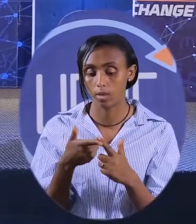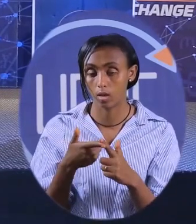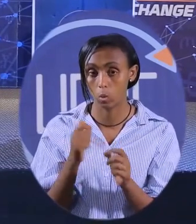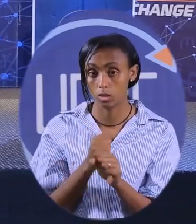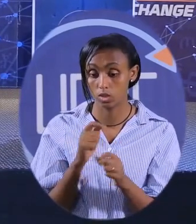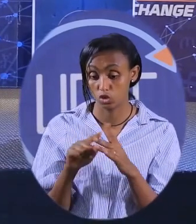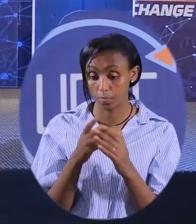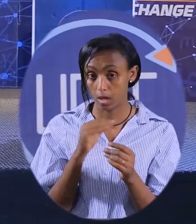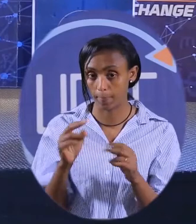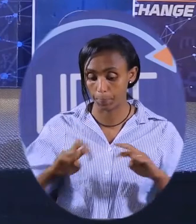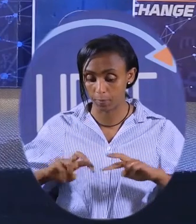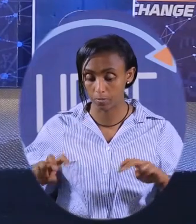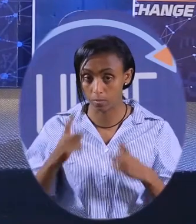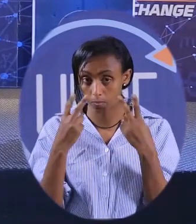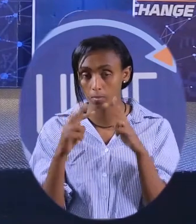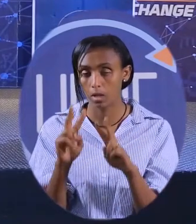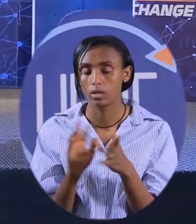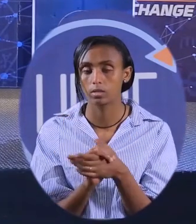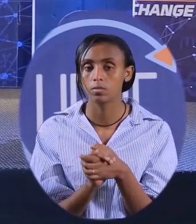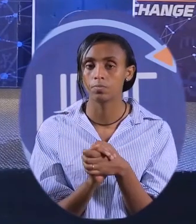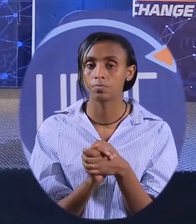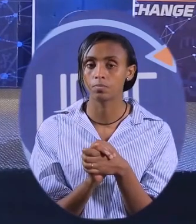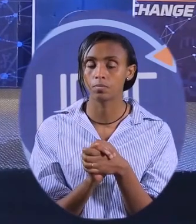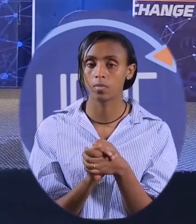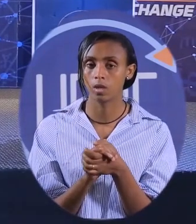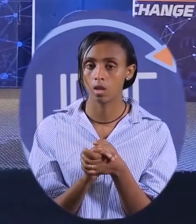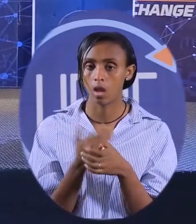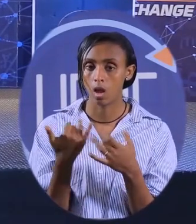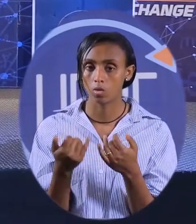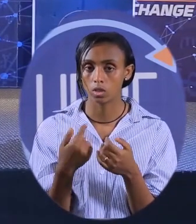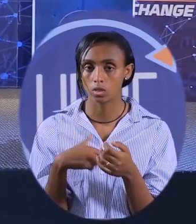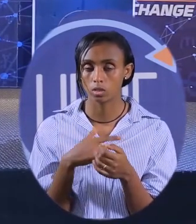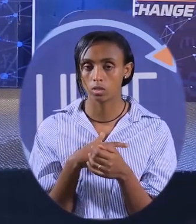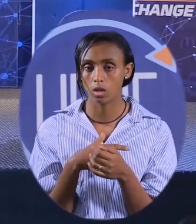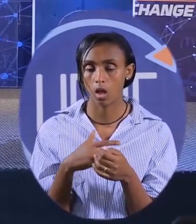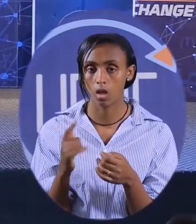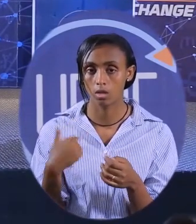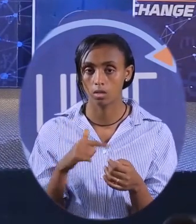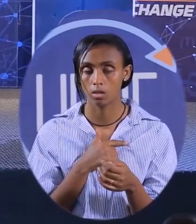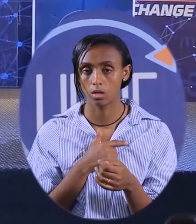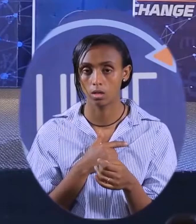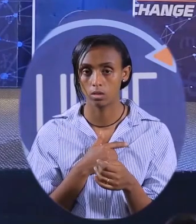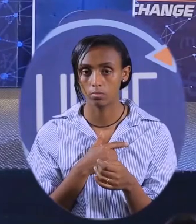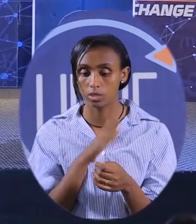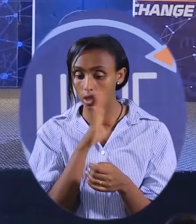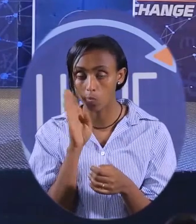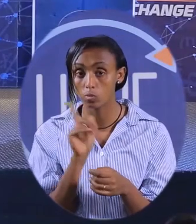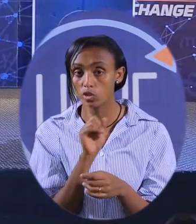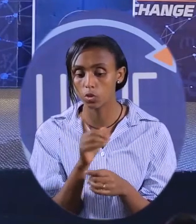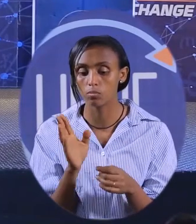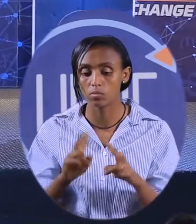ልጀምርና ምርምርን በሚመለከት ጭራሽ አሁን የምንታማው ብዙ የዩኒቨርሲቲ መምህራንና ተመራማሪዎች